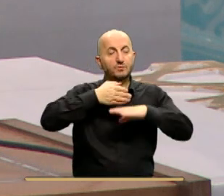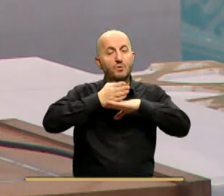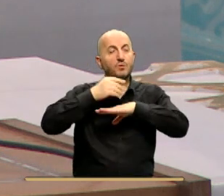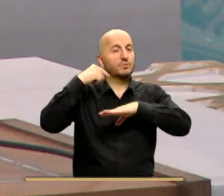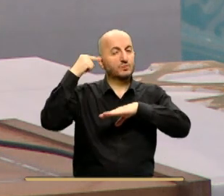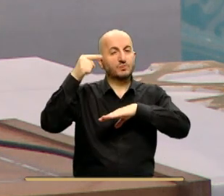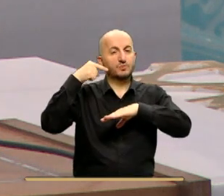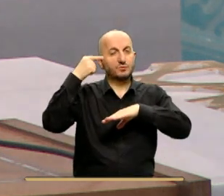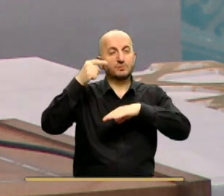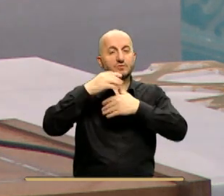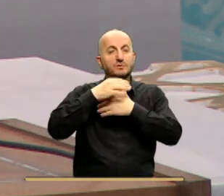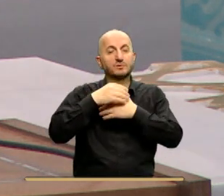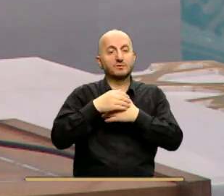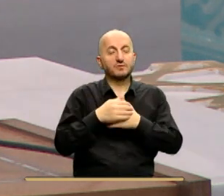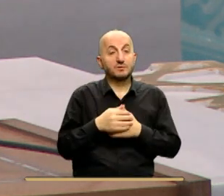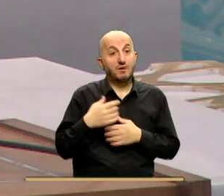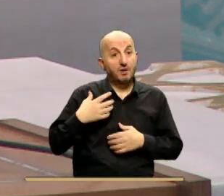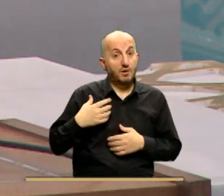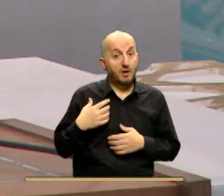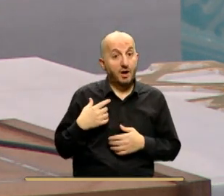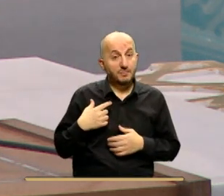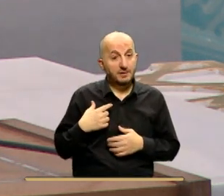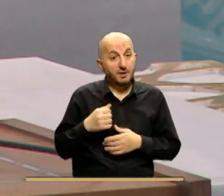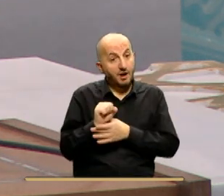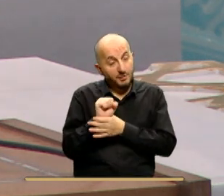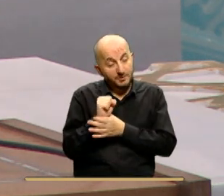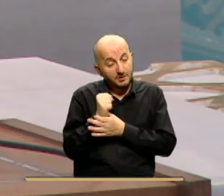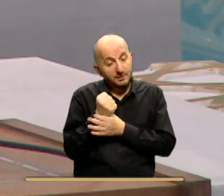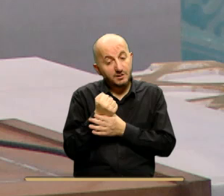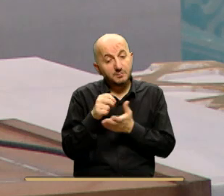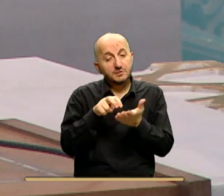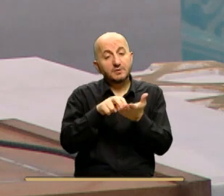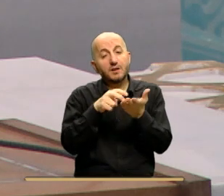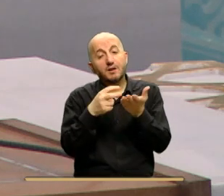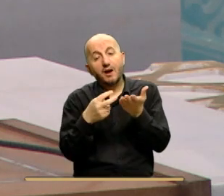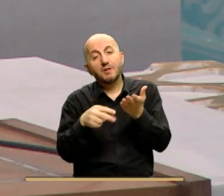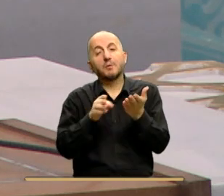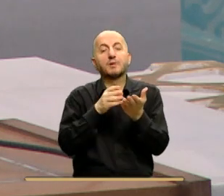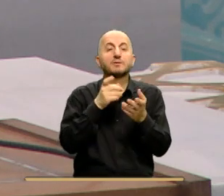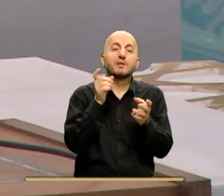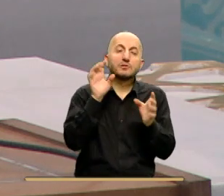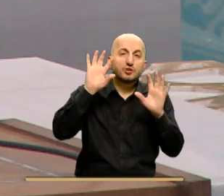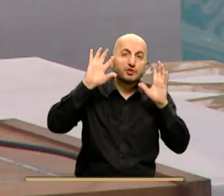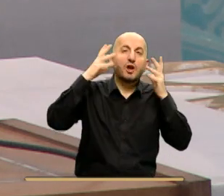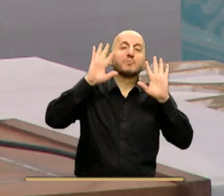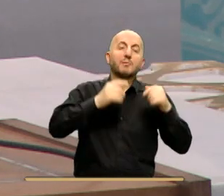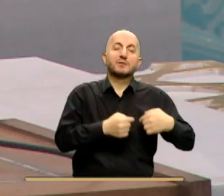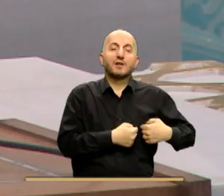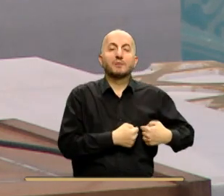düşünce melekelerimizin kaymaması, ayağımızın şaşmaması,